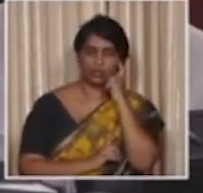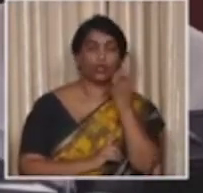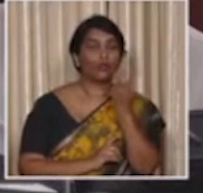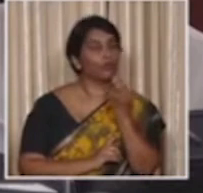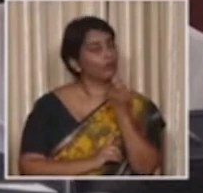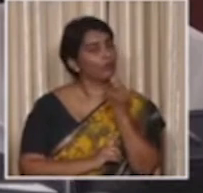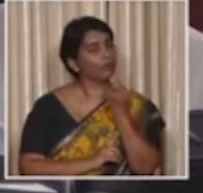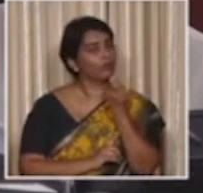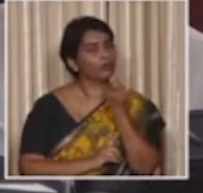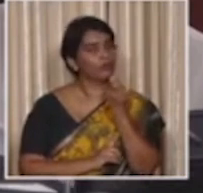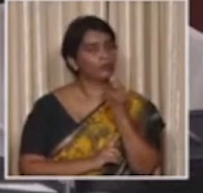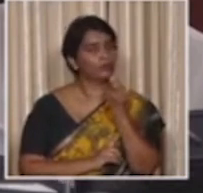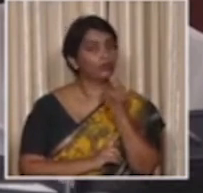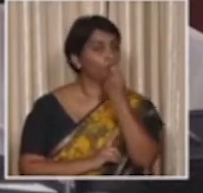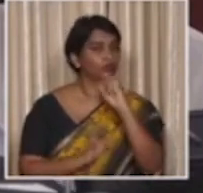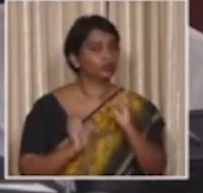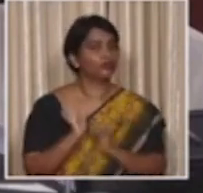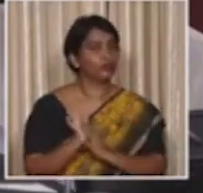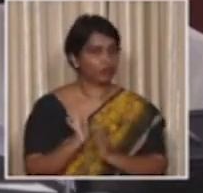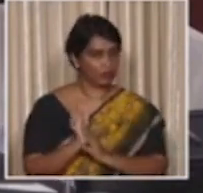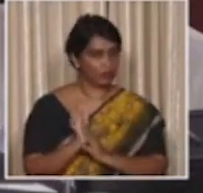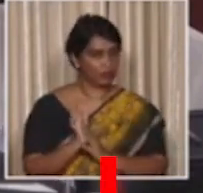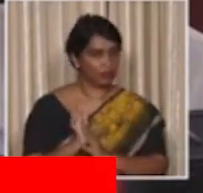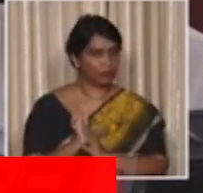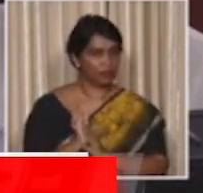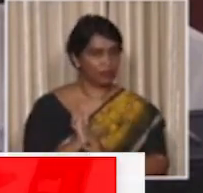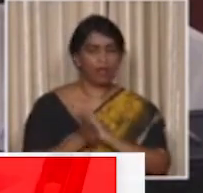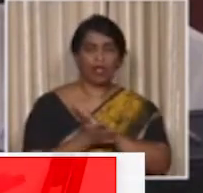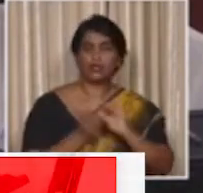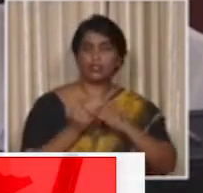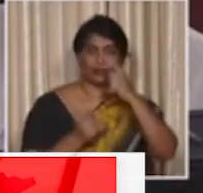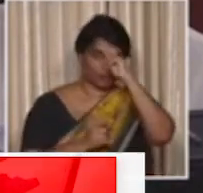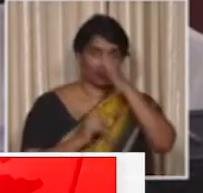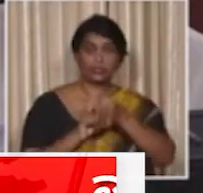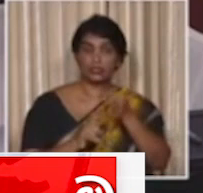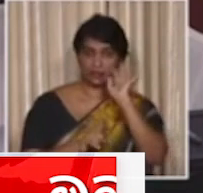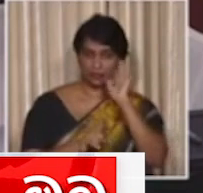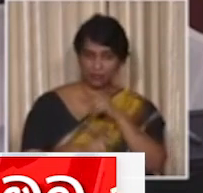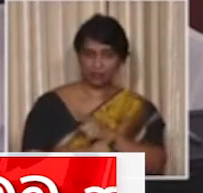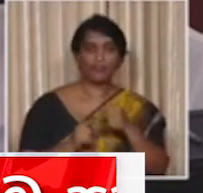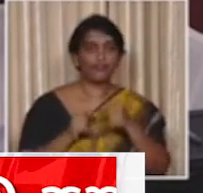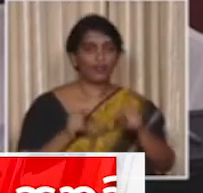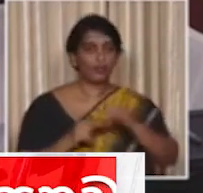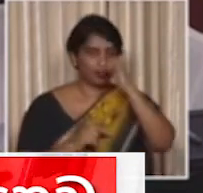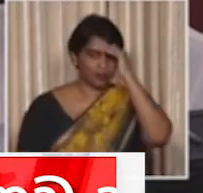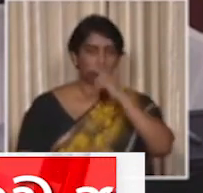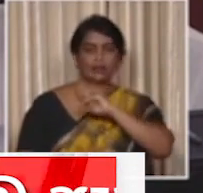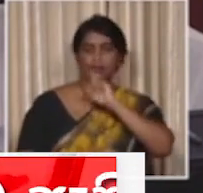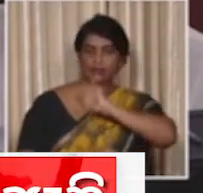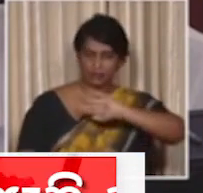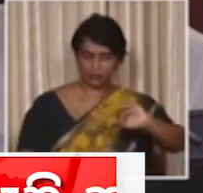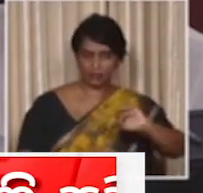මුදල් කාරක සභාවට හර්ෂ සිල්ලමැතිතුමා සභාපති හැටියට අපේ විපක්ෂ නායකතුමාට ආරාධනා